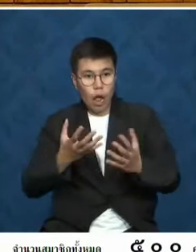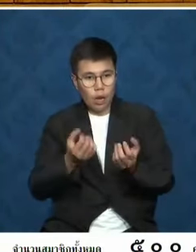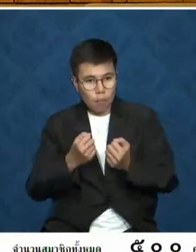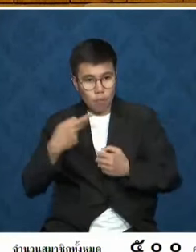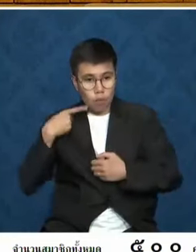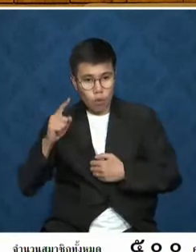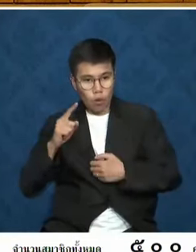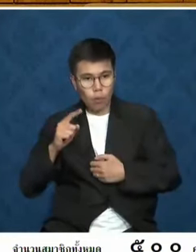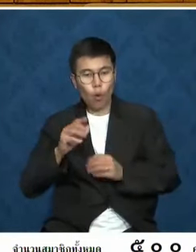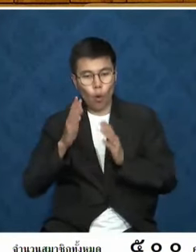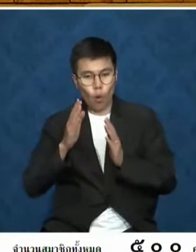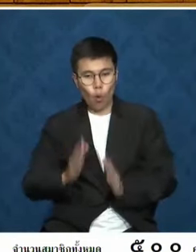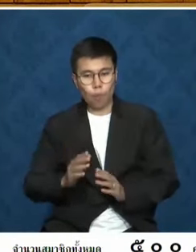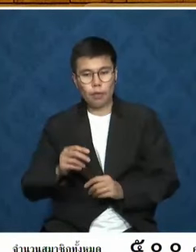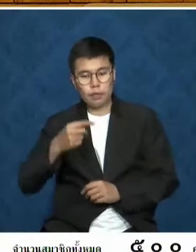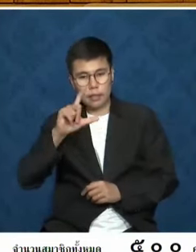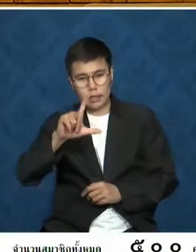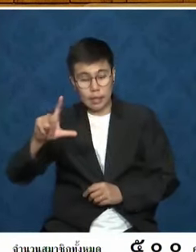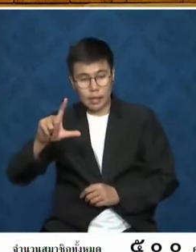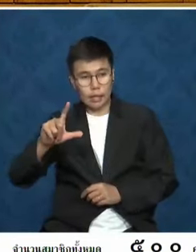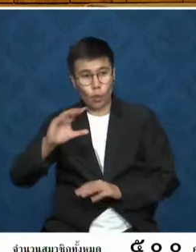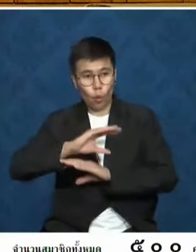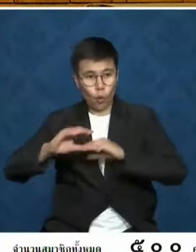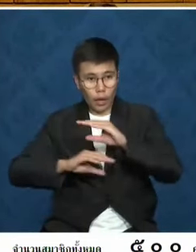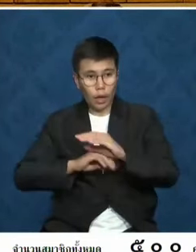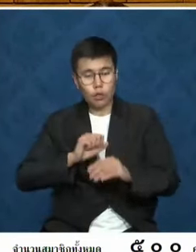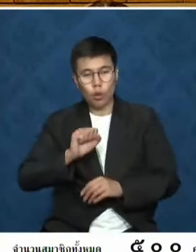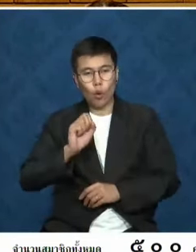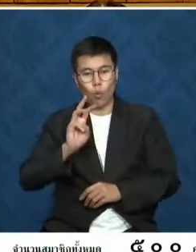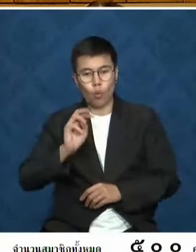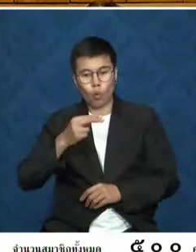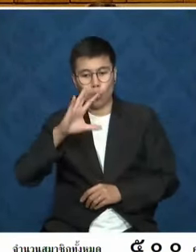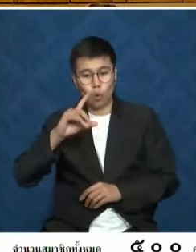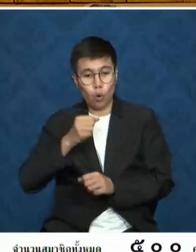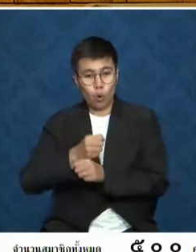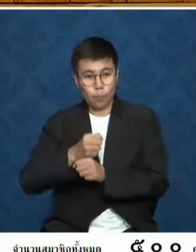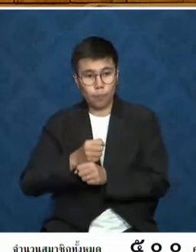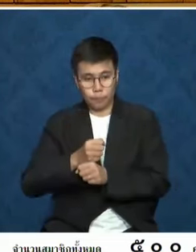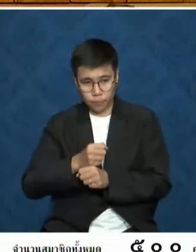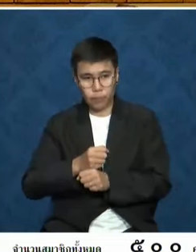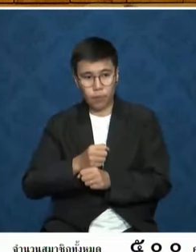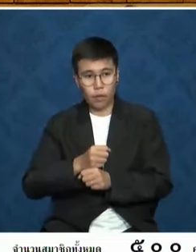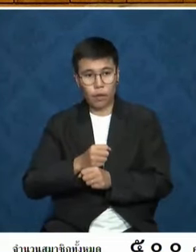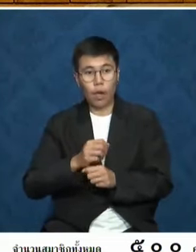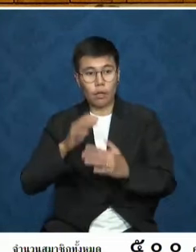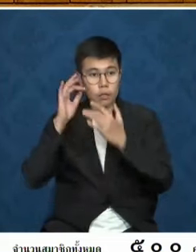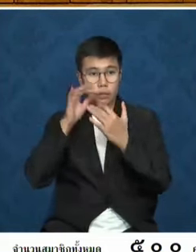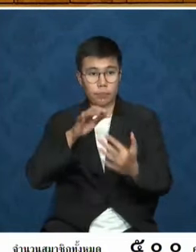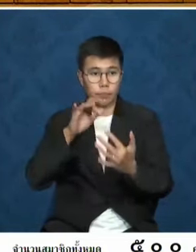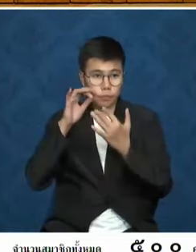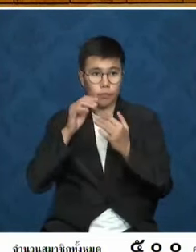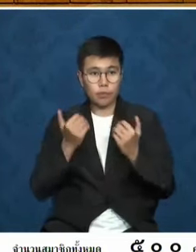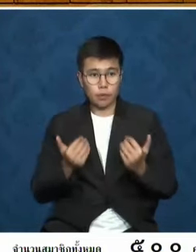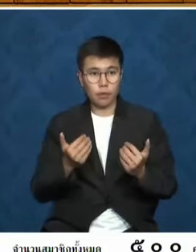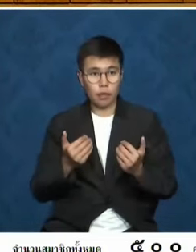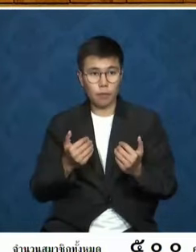ในหักร้านคนแต่ละโครงการที่เราเริ่มทำในส่นของการสอสารอัี้เป็